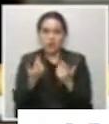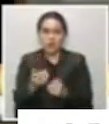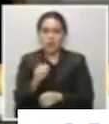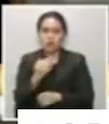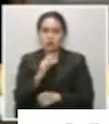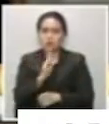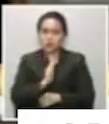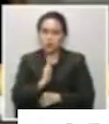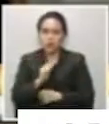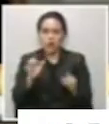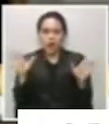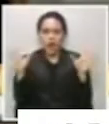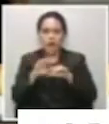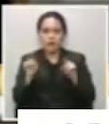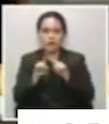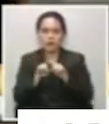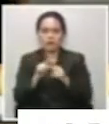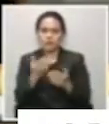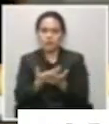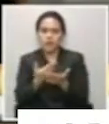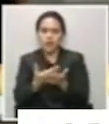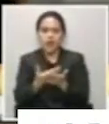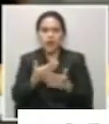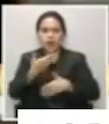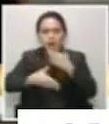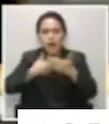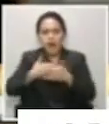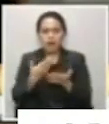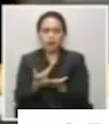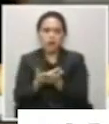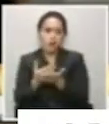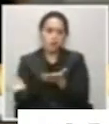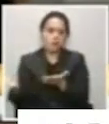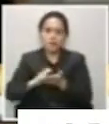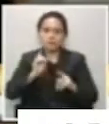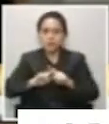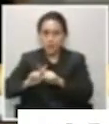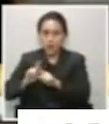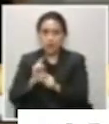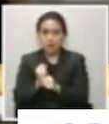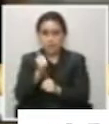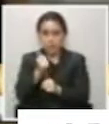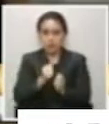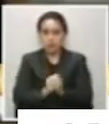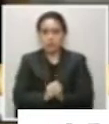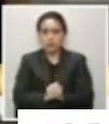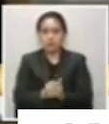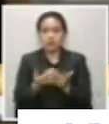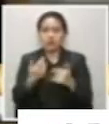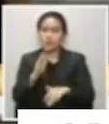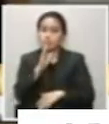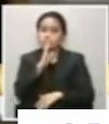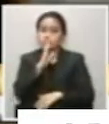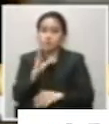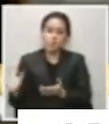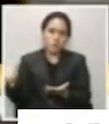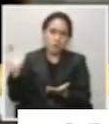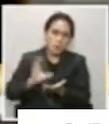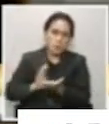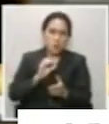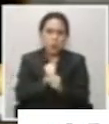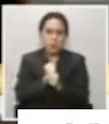ทำการค้ามาลงทุนหรือไม่การลงทุนเขาต้องลงทุนระยะยา